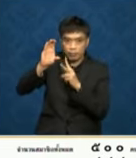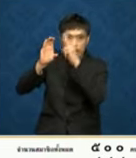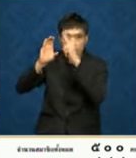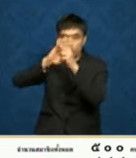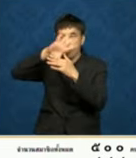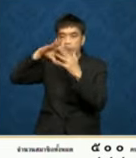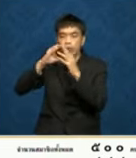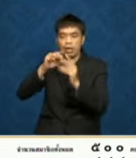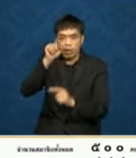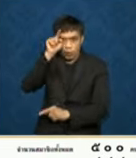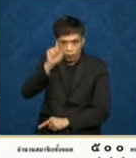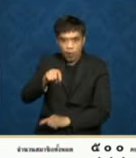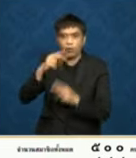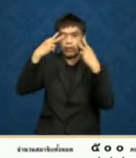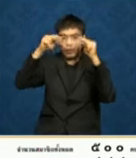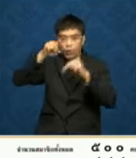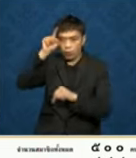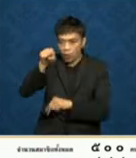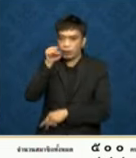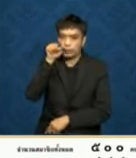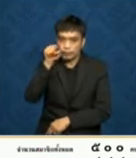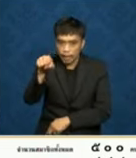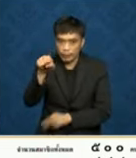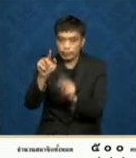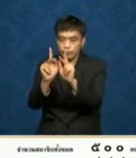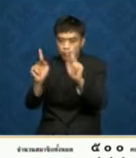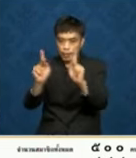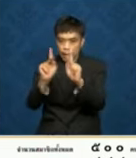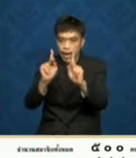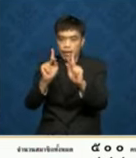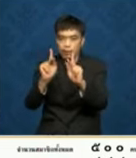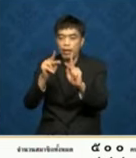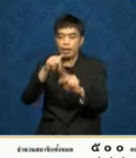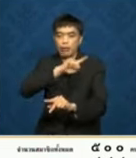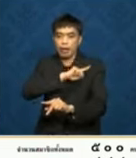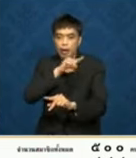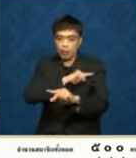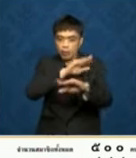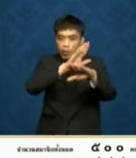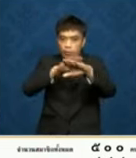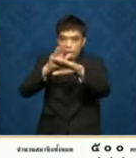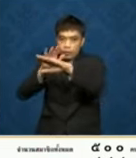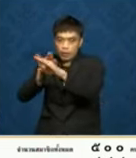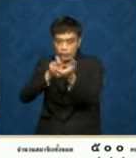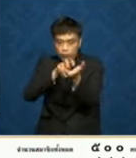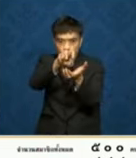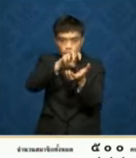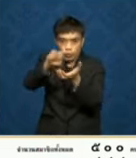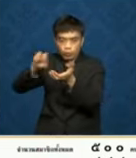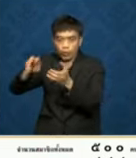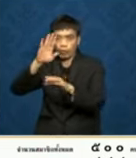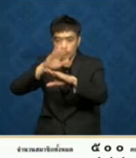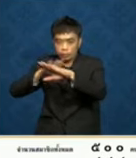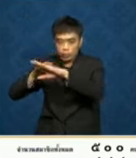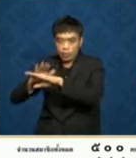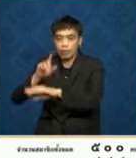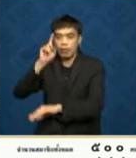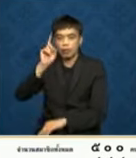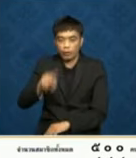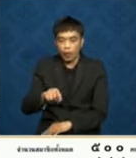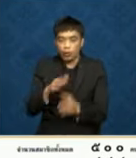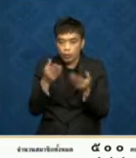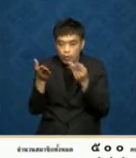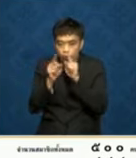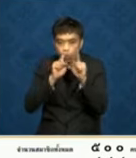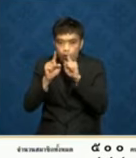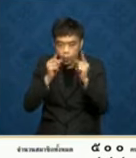เซลนสั่งการให้ขณกรมการบริหารระบบการเตินภายพบราทแห่งชาติดำเนิการประสารงานหารือกัค